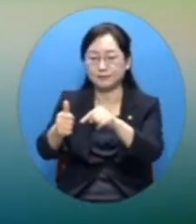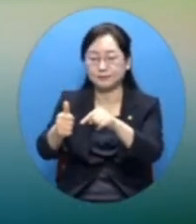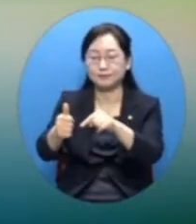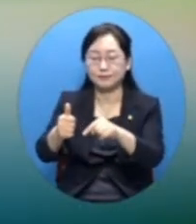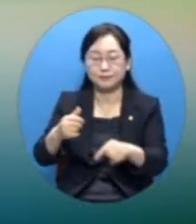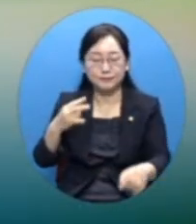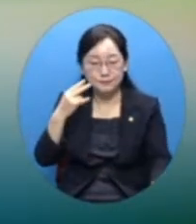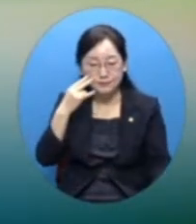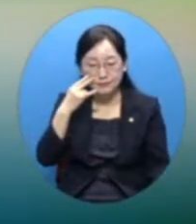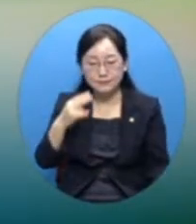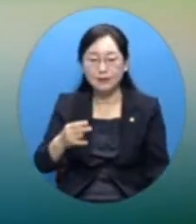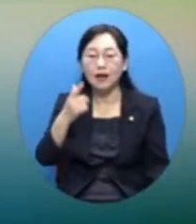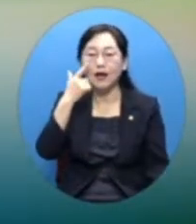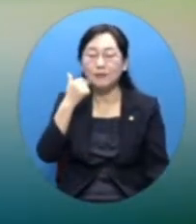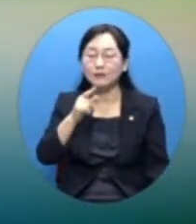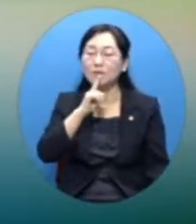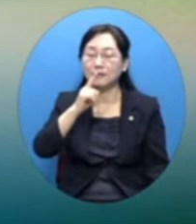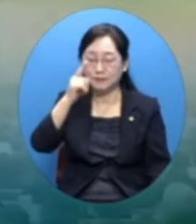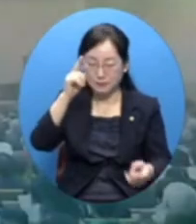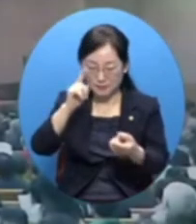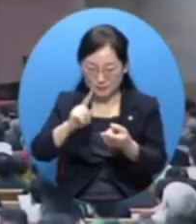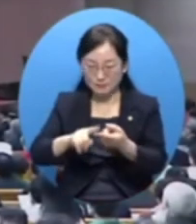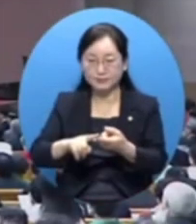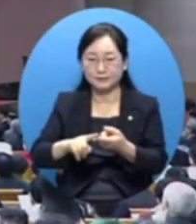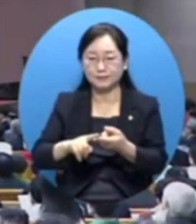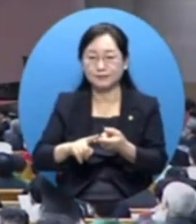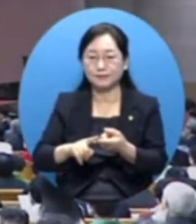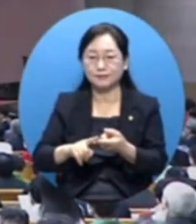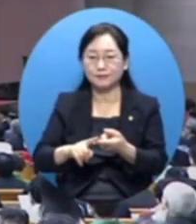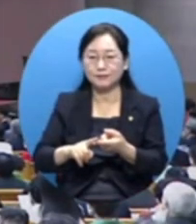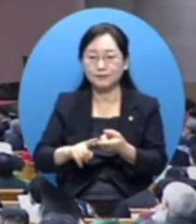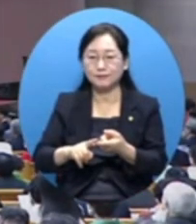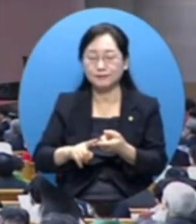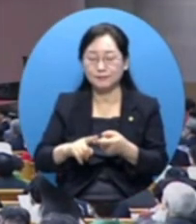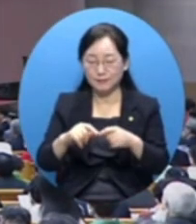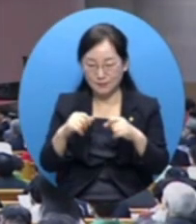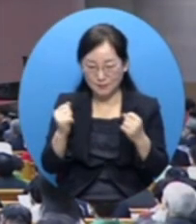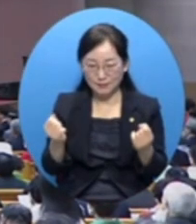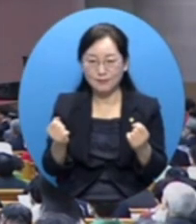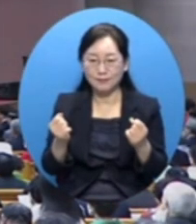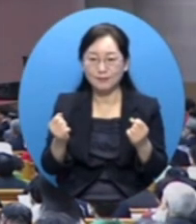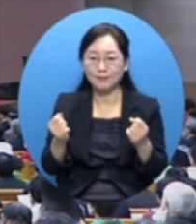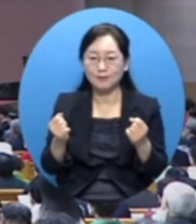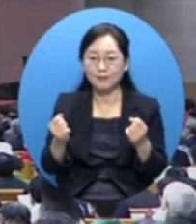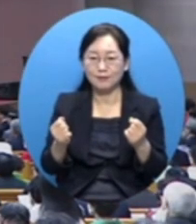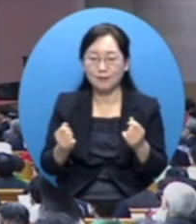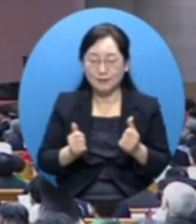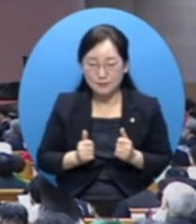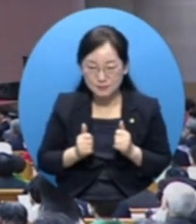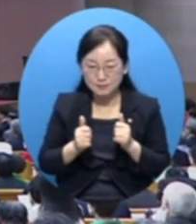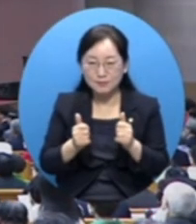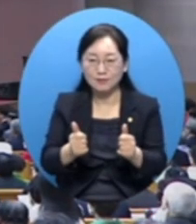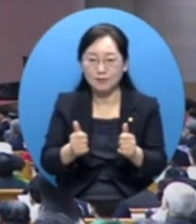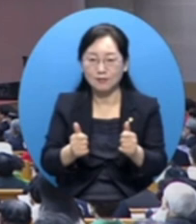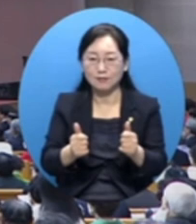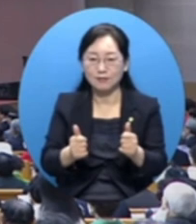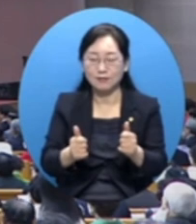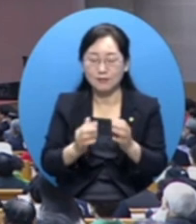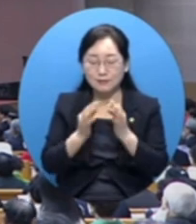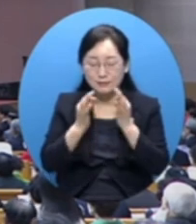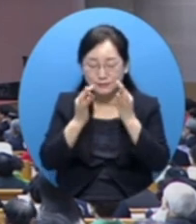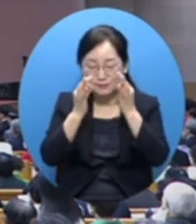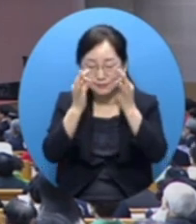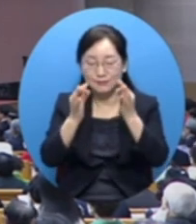그는 아버지의 위원을 순종해서 근면함과 최선의